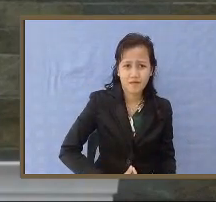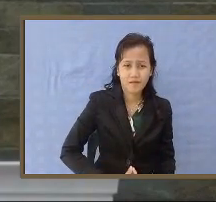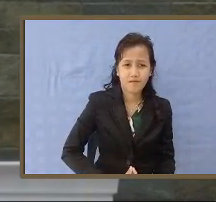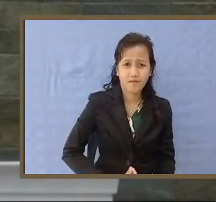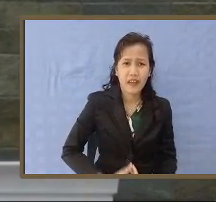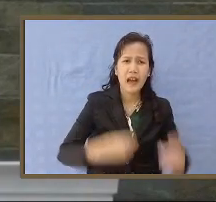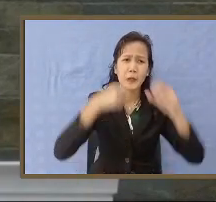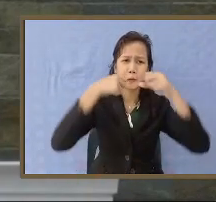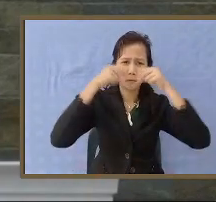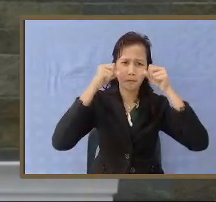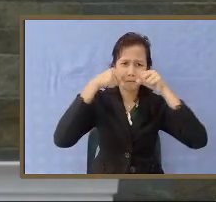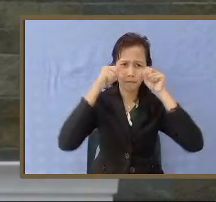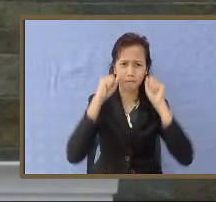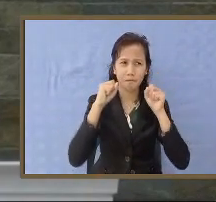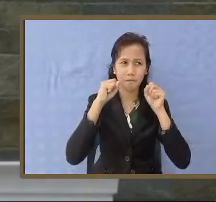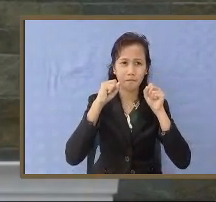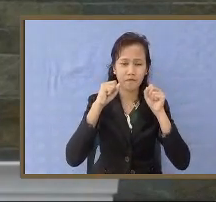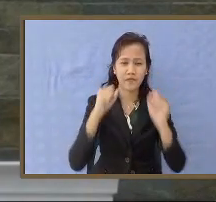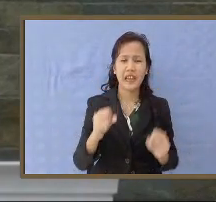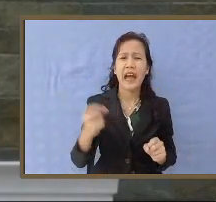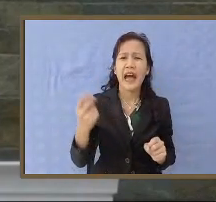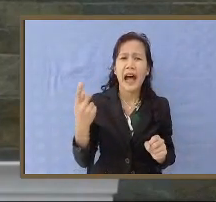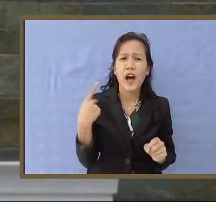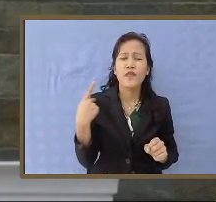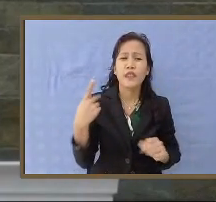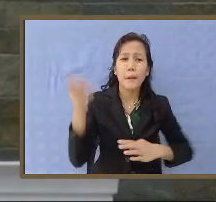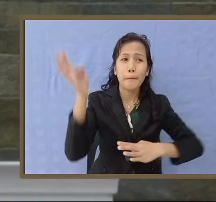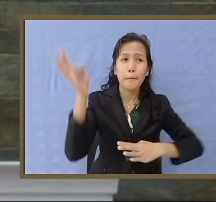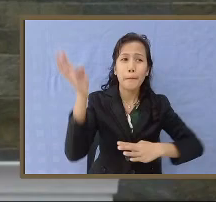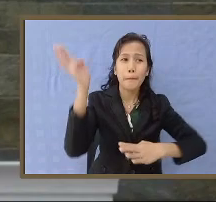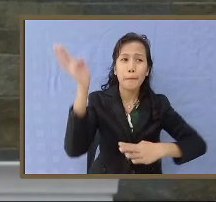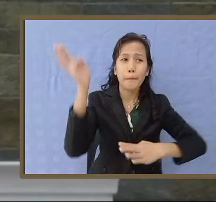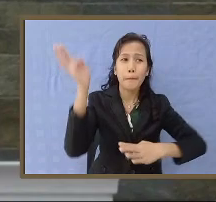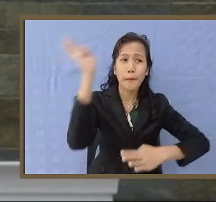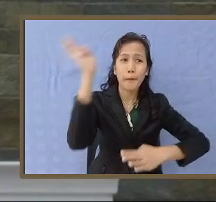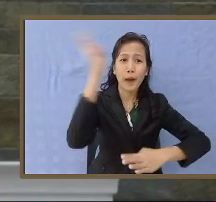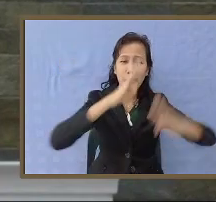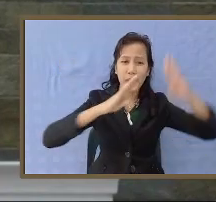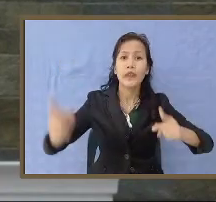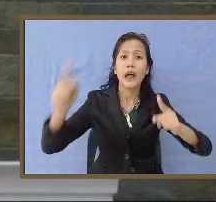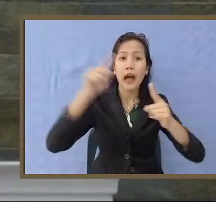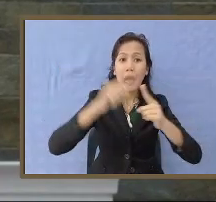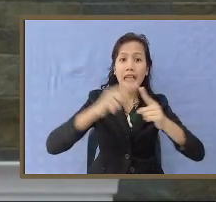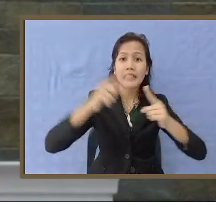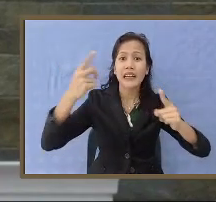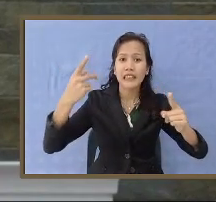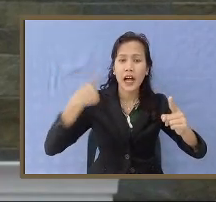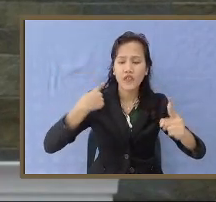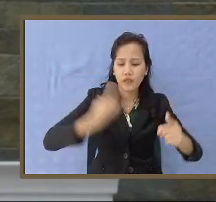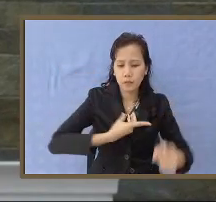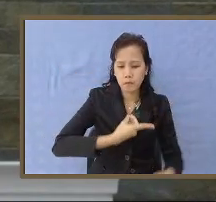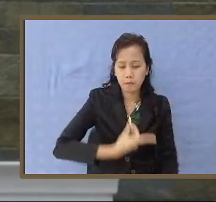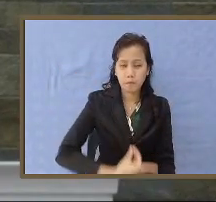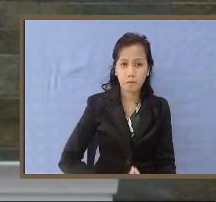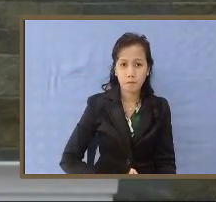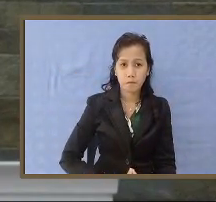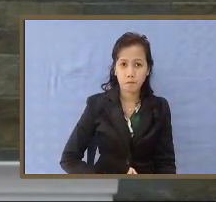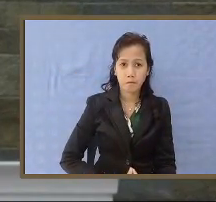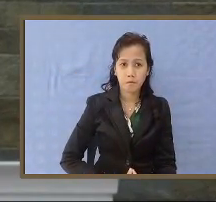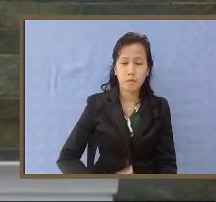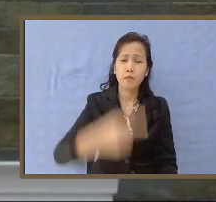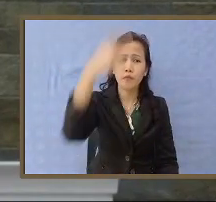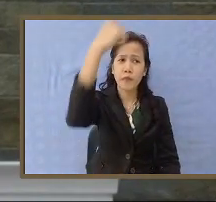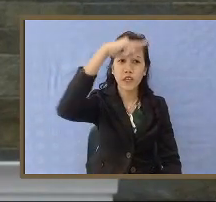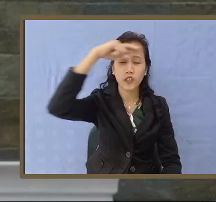na-frustrate, mga kapatid, merong frustration sila hanggang sa magkaroon sila ng depression, mga kapatid,